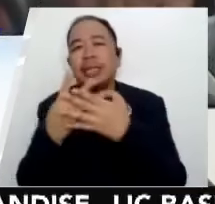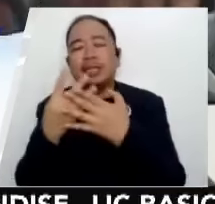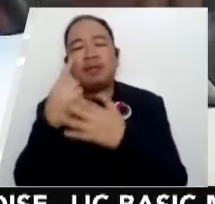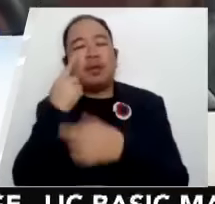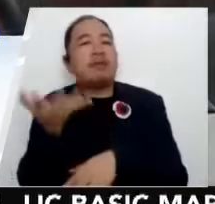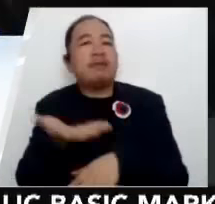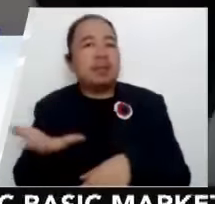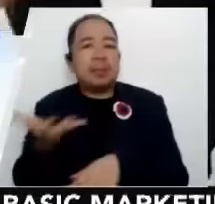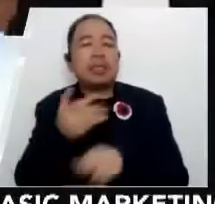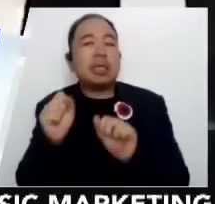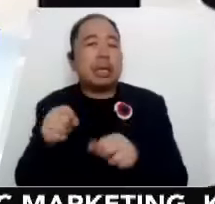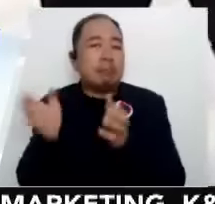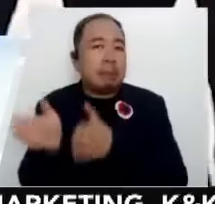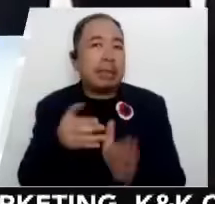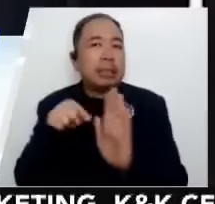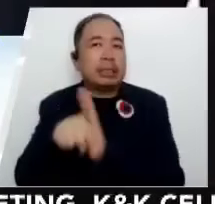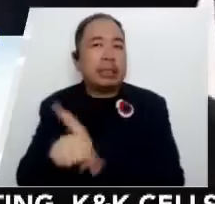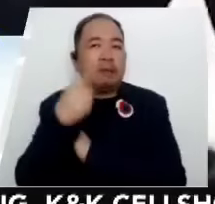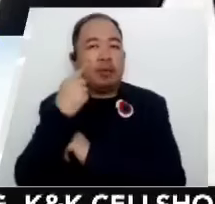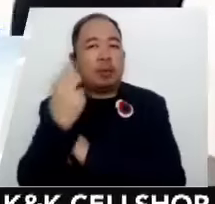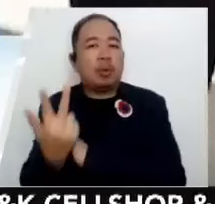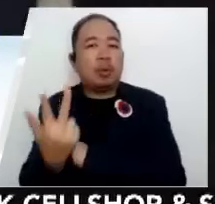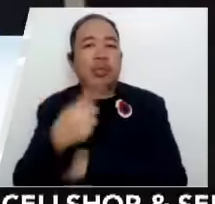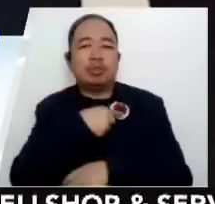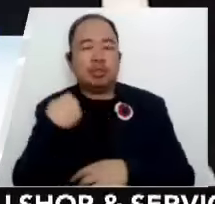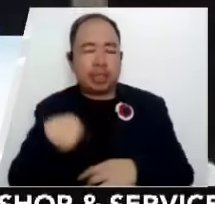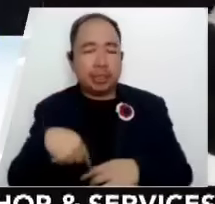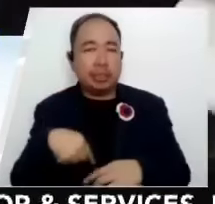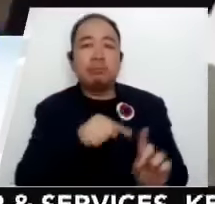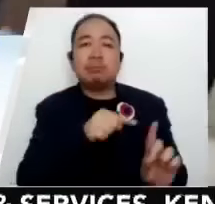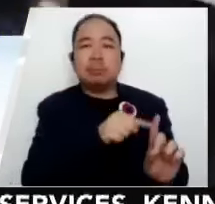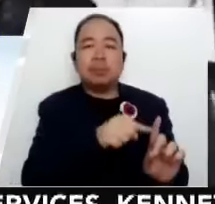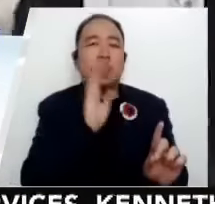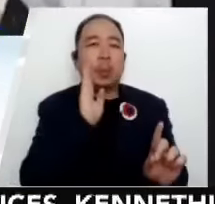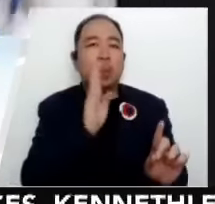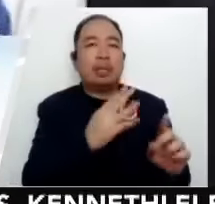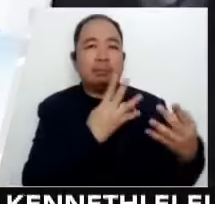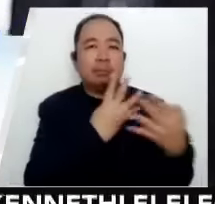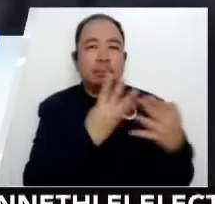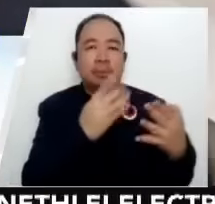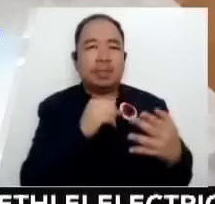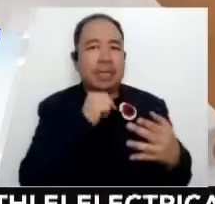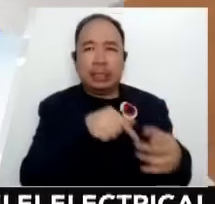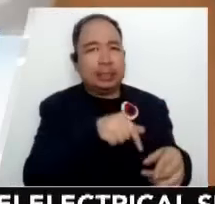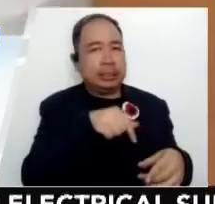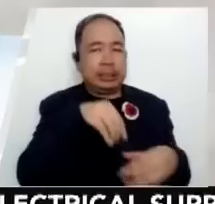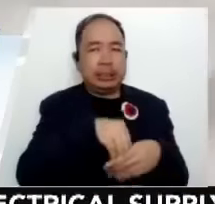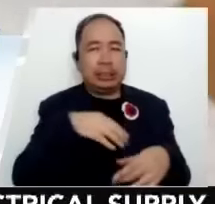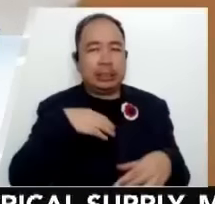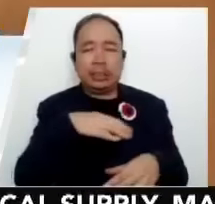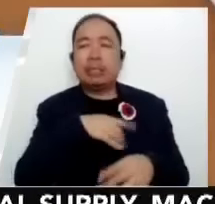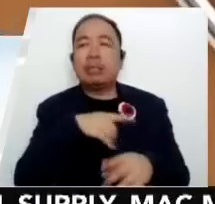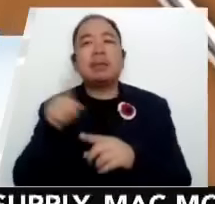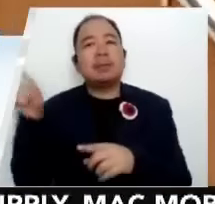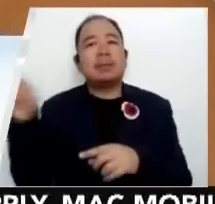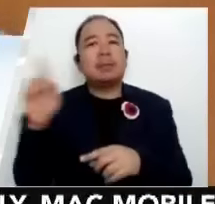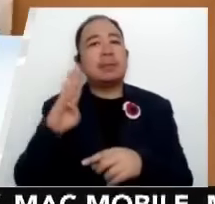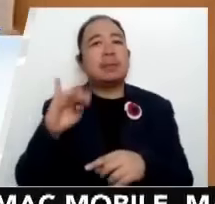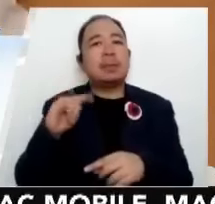ang pagpatay. Mabibilanggo si Padilla hindi sa kamera kundi sa Bicutan City Jail ng 30